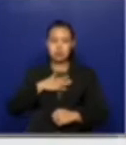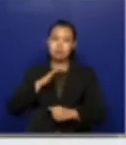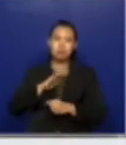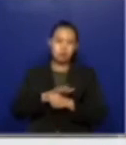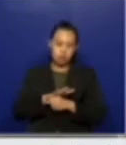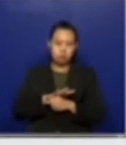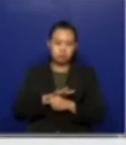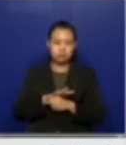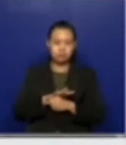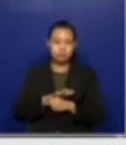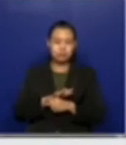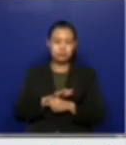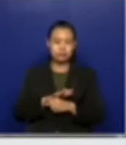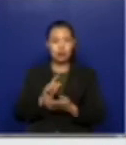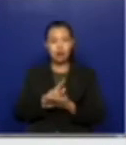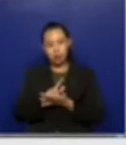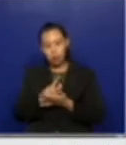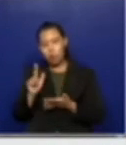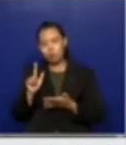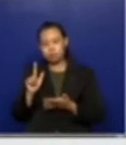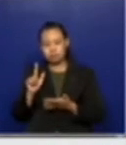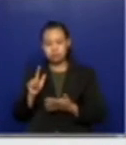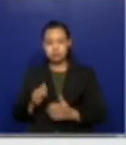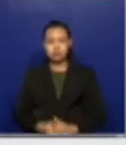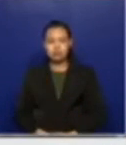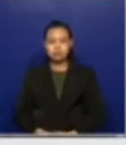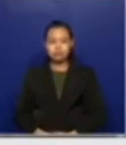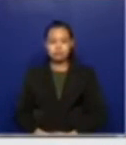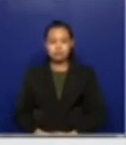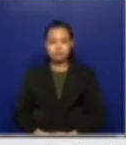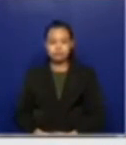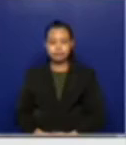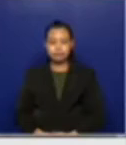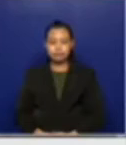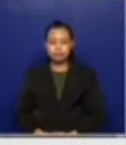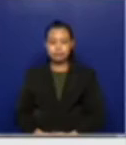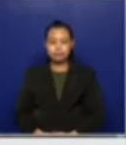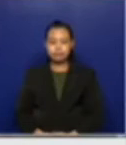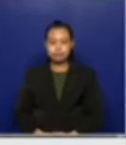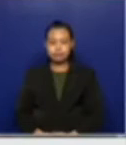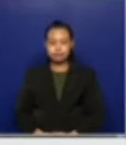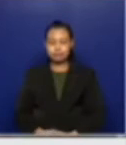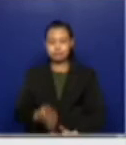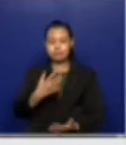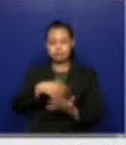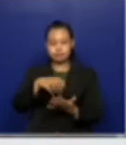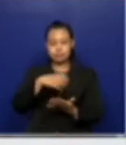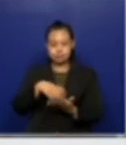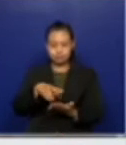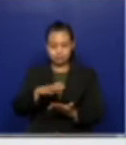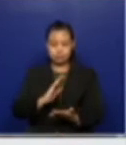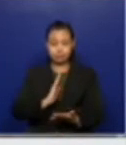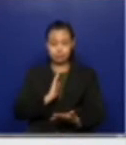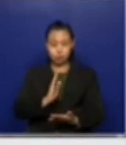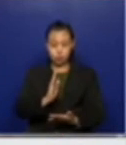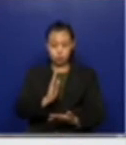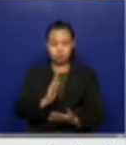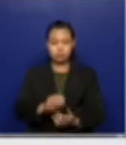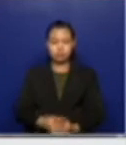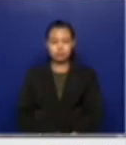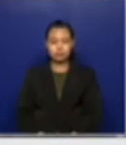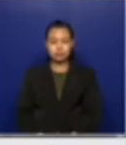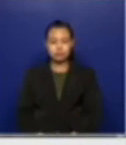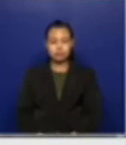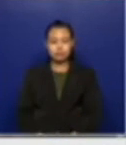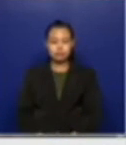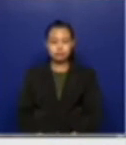ได้หรือยังจึงขอเสนอความเห็นอย่างตรงไปตรงมาท่านประธานที่เคารพครับ